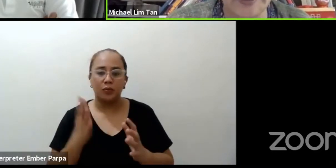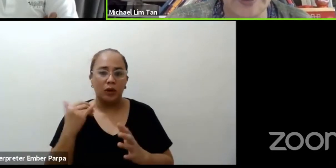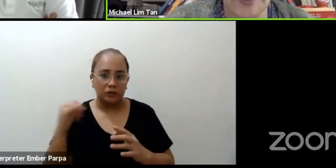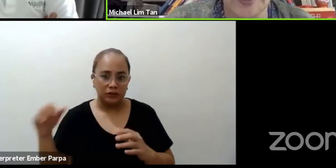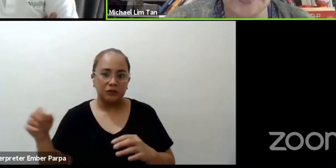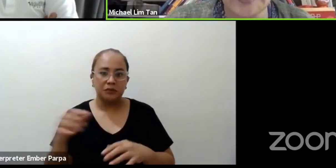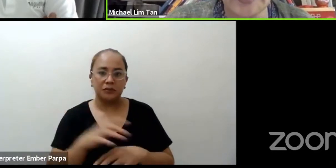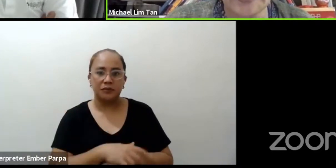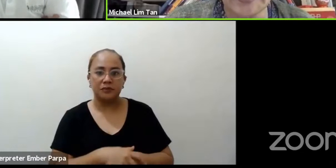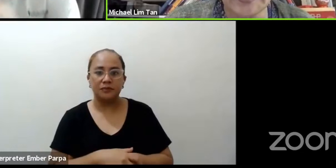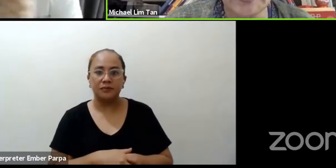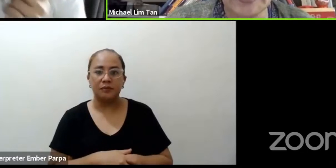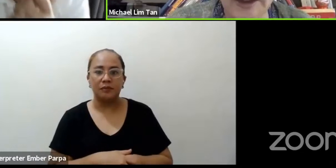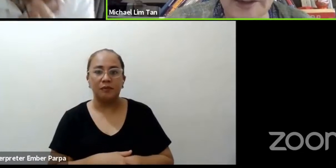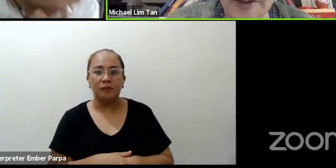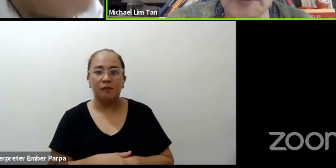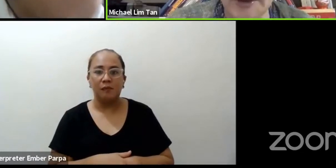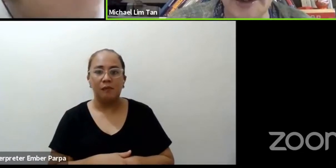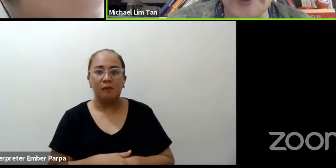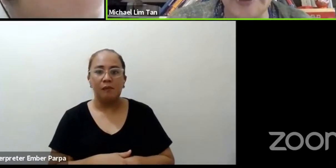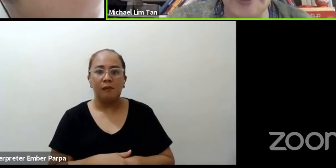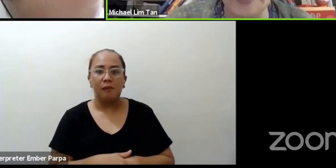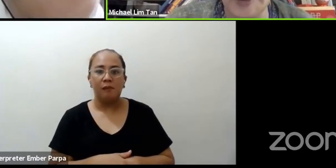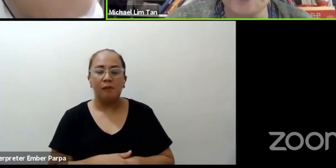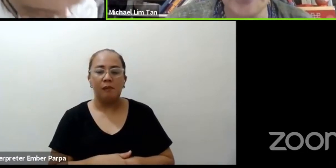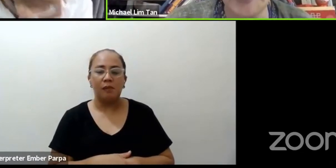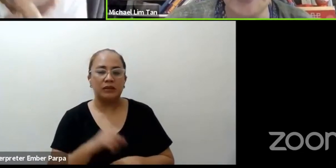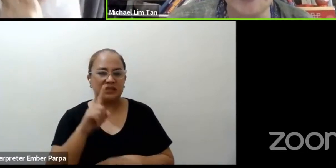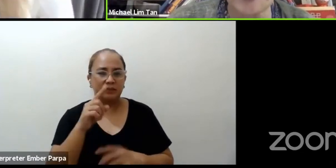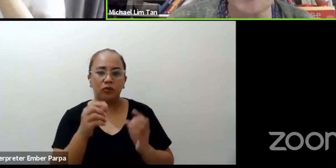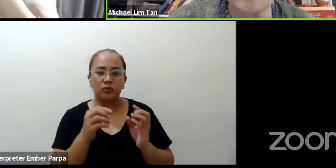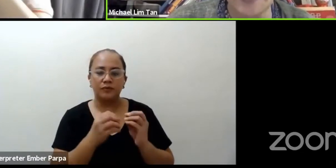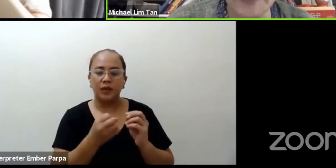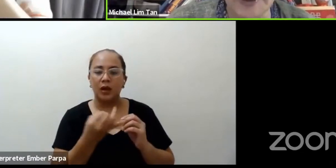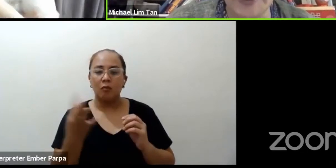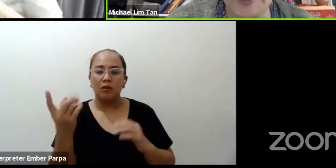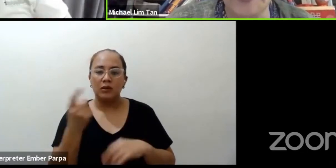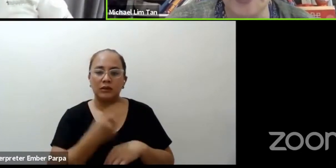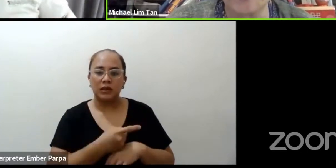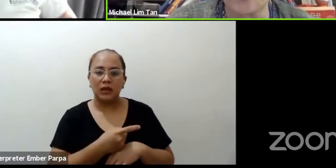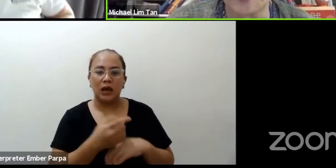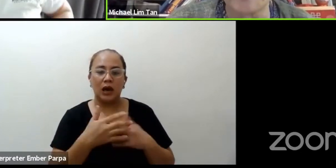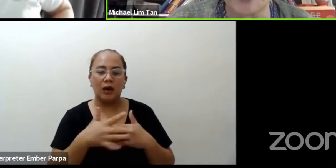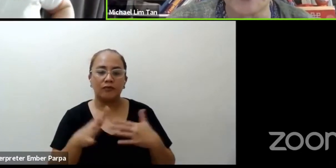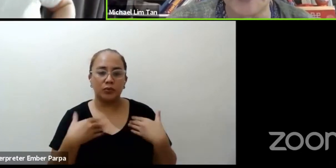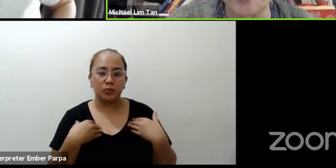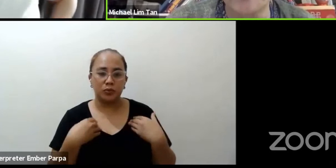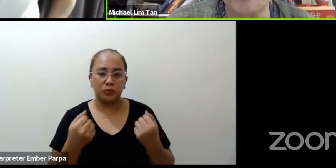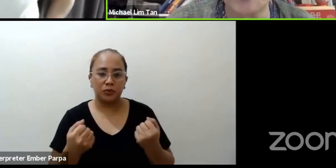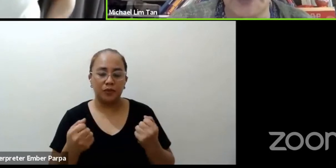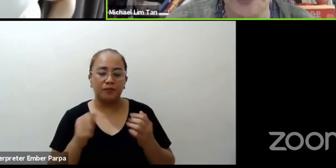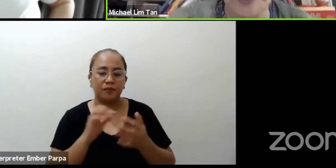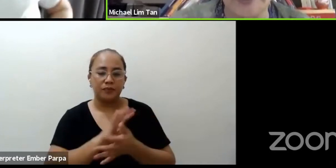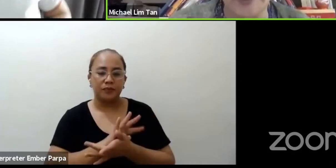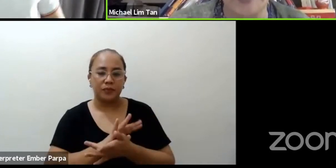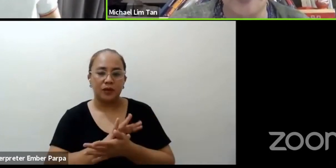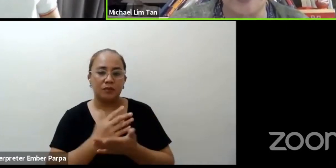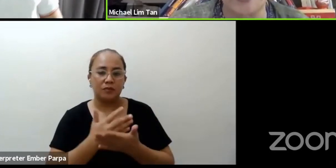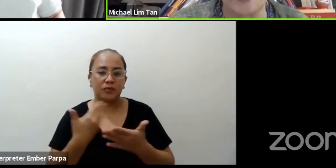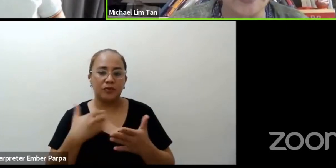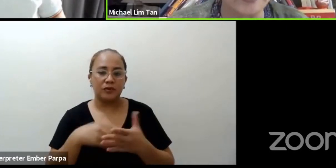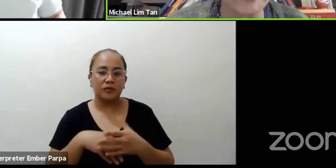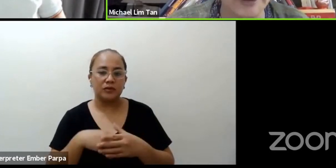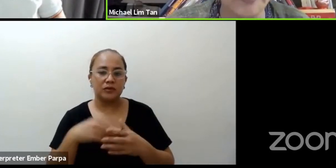ang lahat. No? Ang yung isa is more technical. No? How many days after recovering from COVID before you can